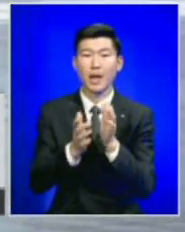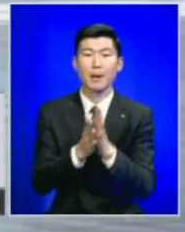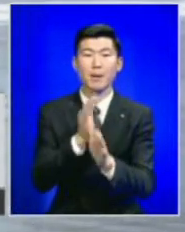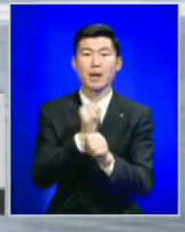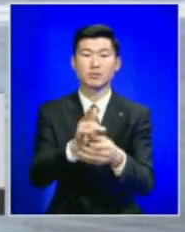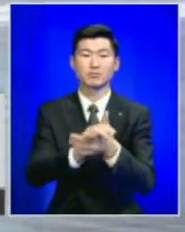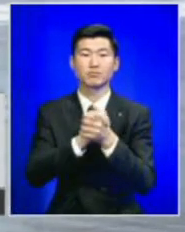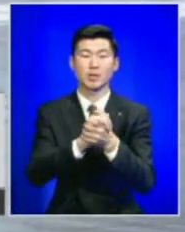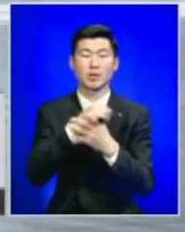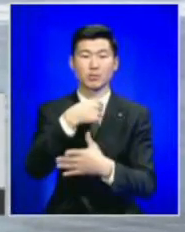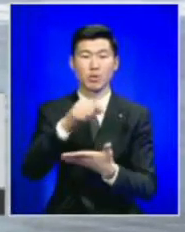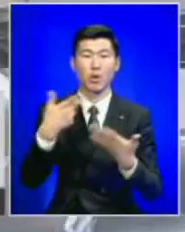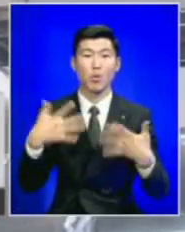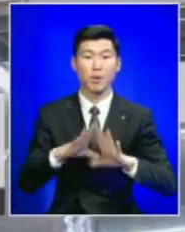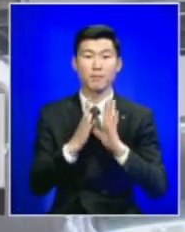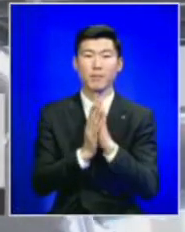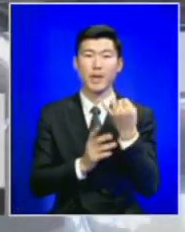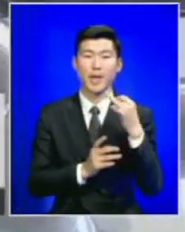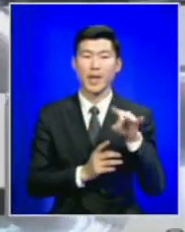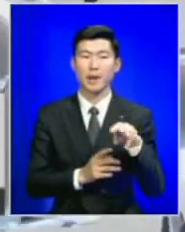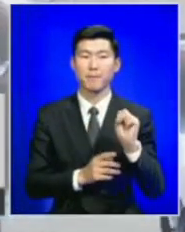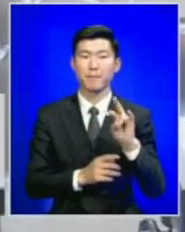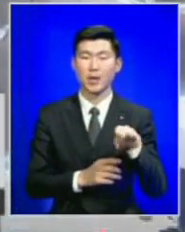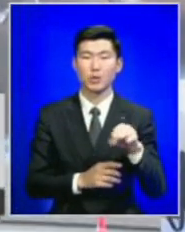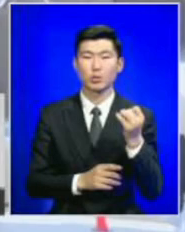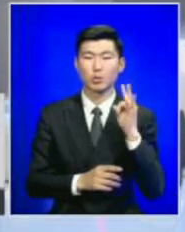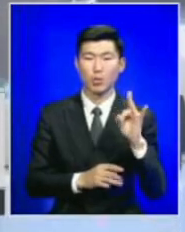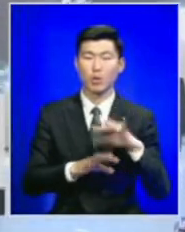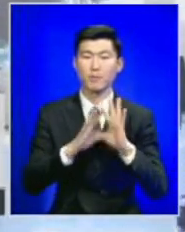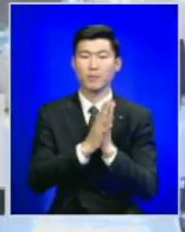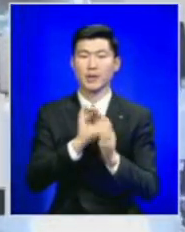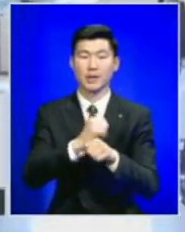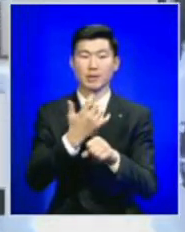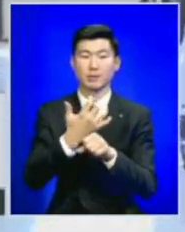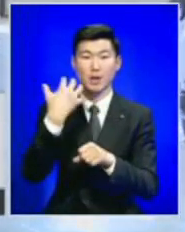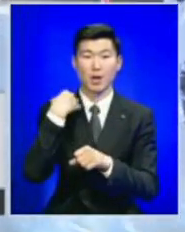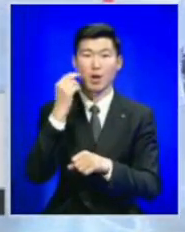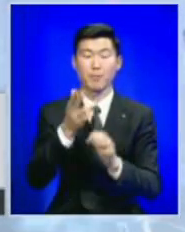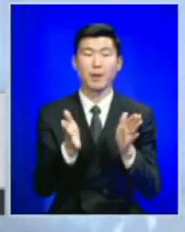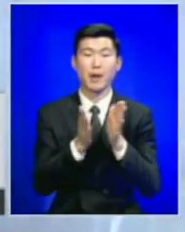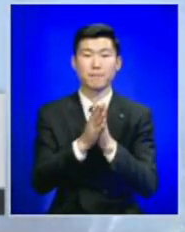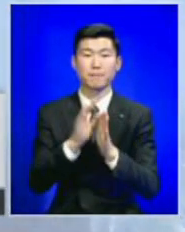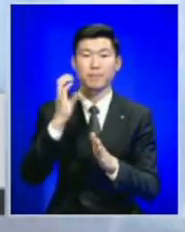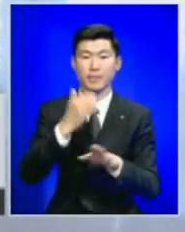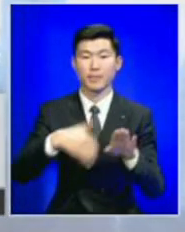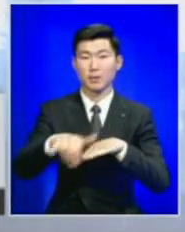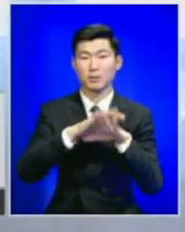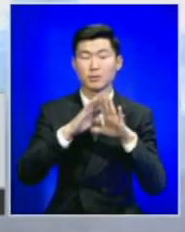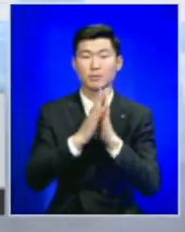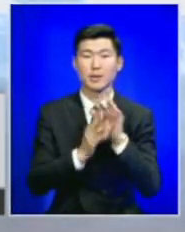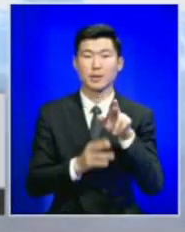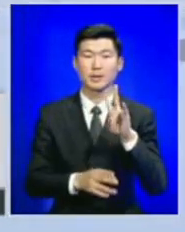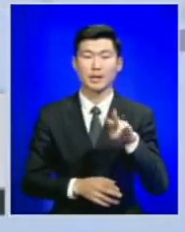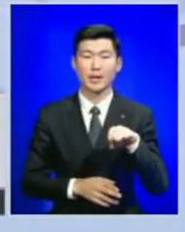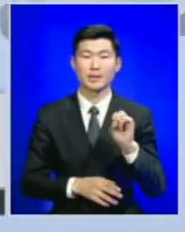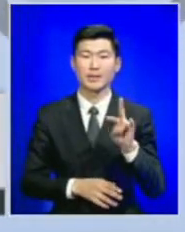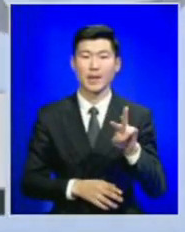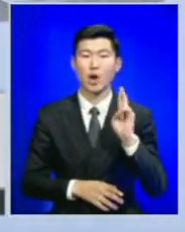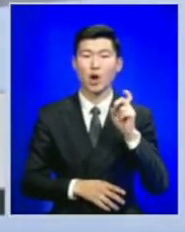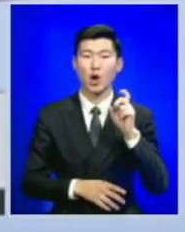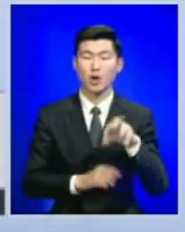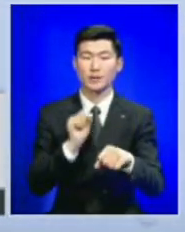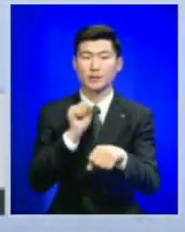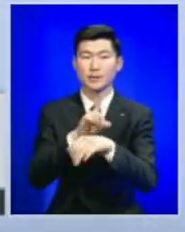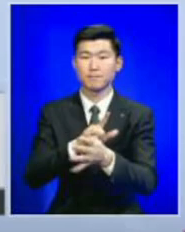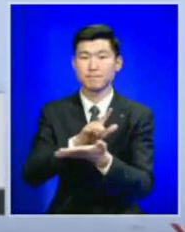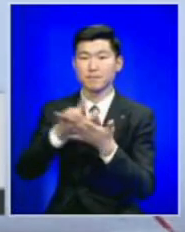гэрээг үзүүлсэн. Мөн Airman Tour хязгаарлагдмал хариуцлагатай компанитай хамтран бүгд найрамдах Солонгос улсын Янтян хот руу захиалгад нислэг